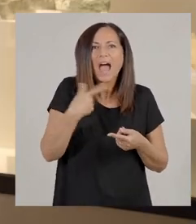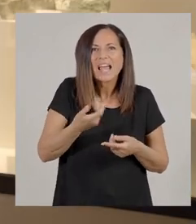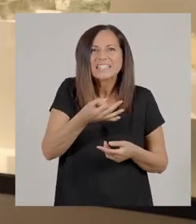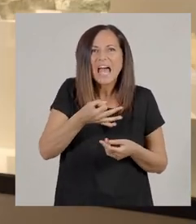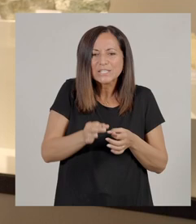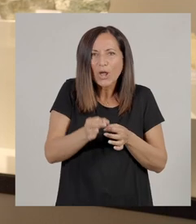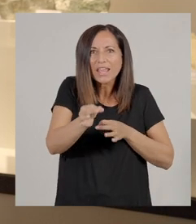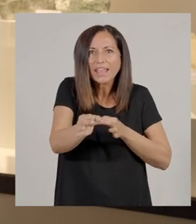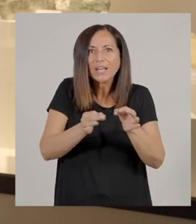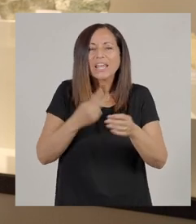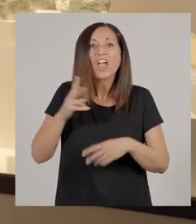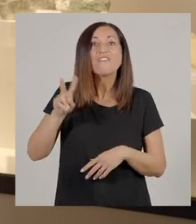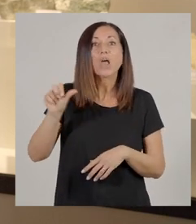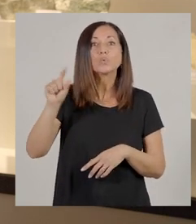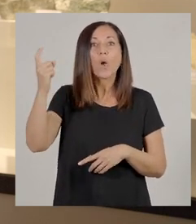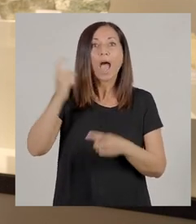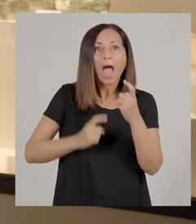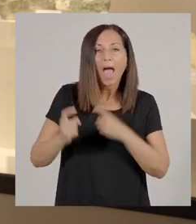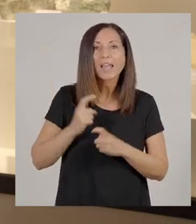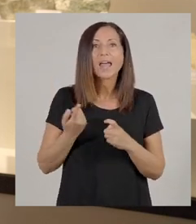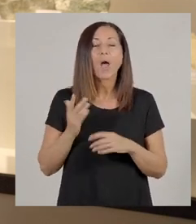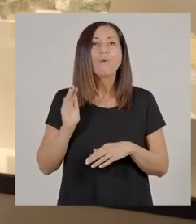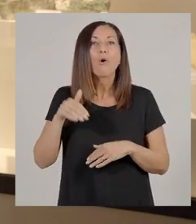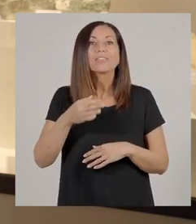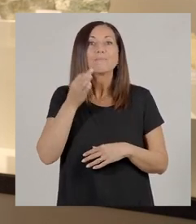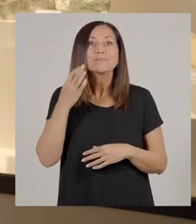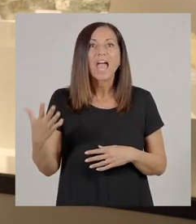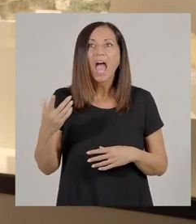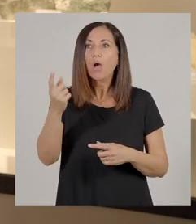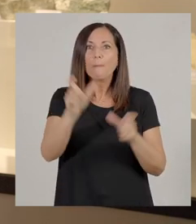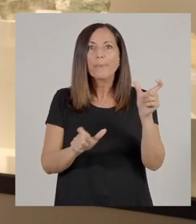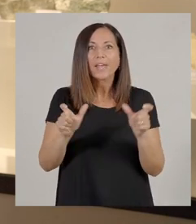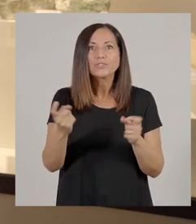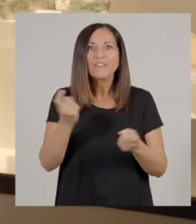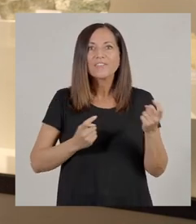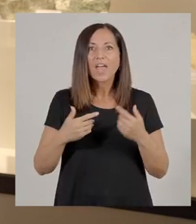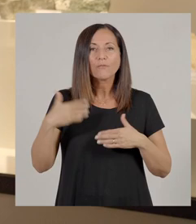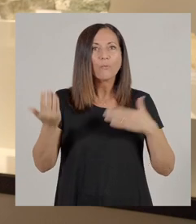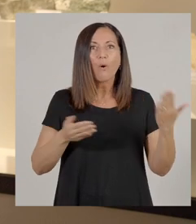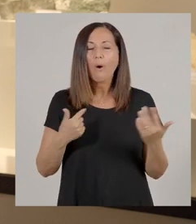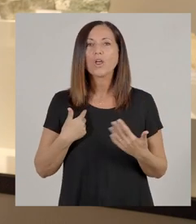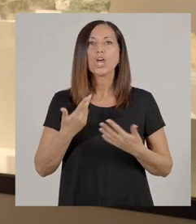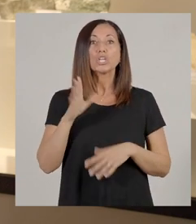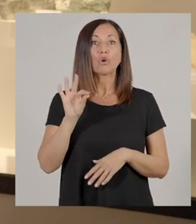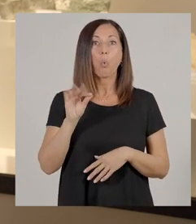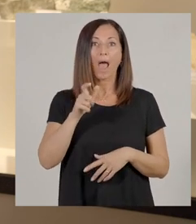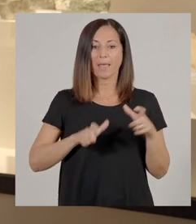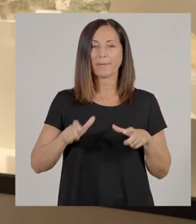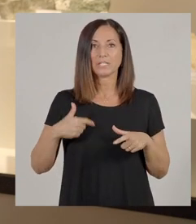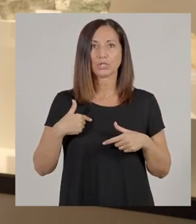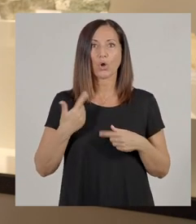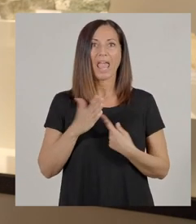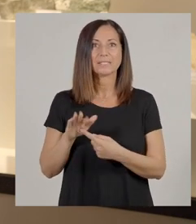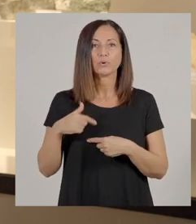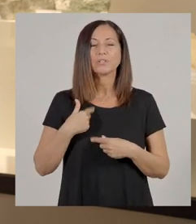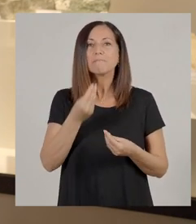il sassolino, con uno che veniva dalla Val Ciugana, quell'altro che veniva dal Monte Bianco. Eravamo 50 espositori, poi si